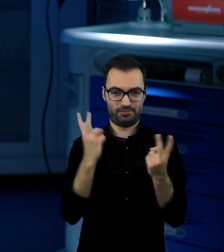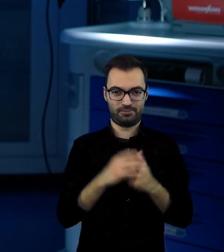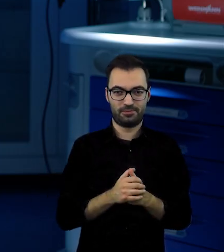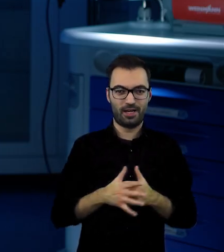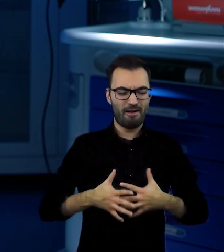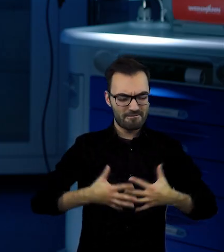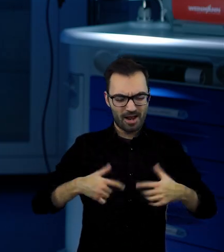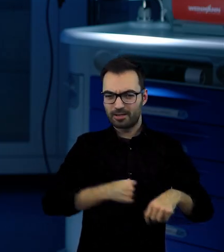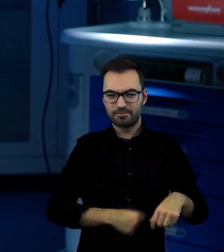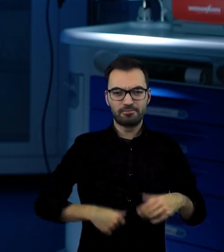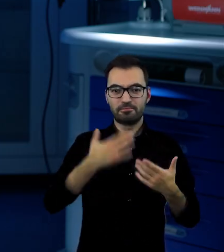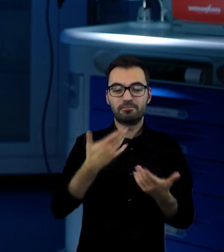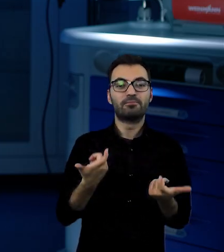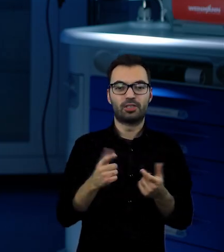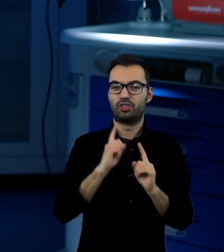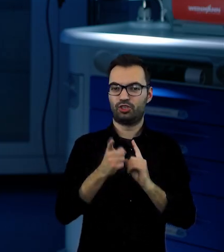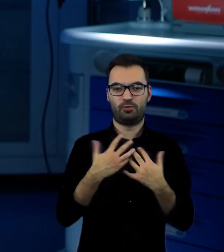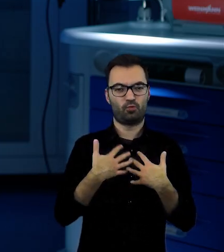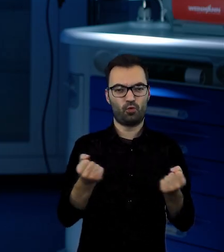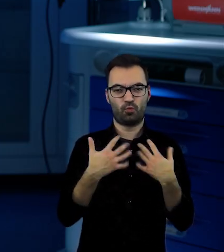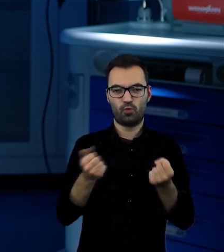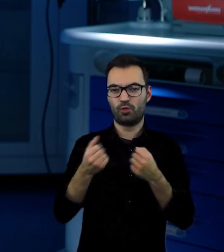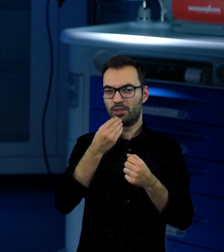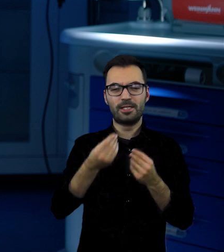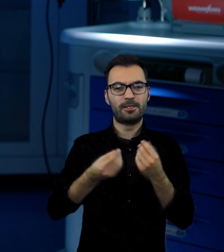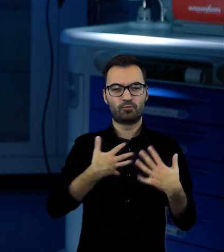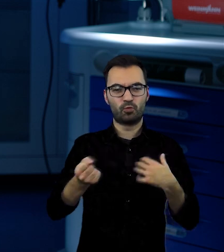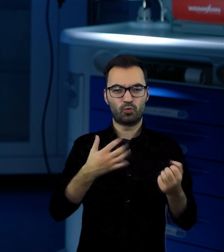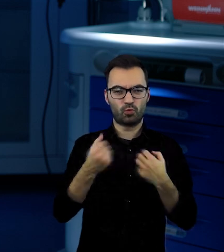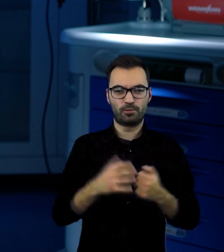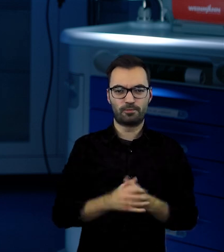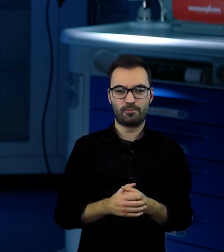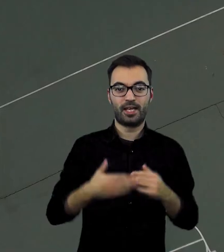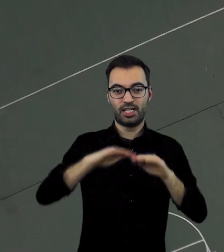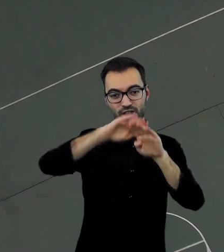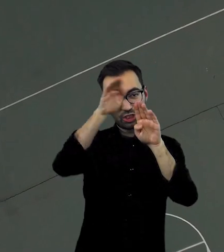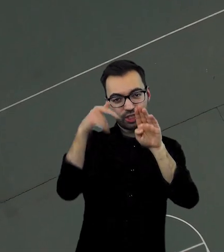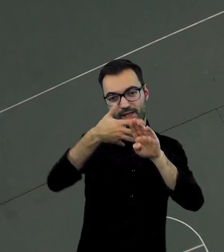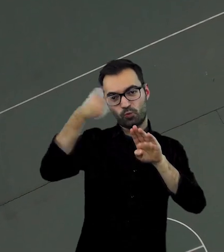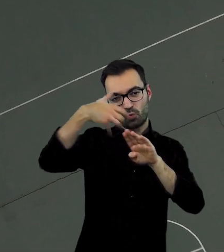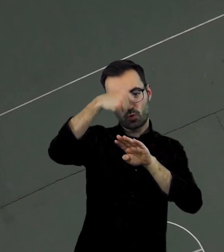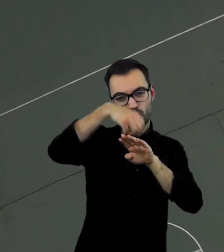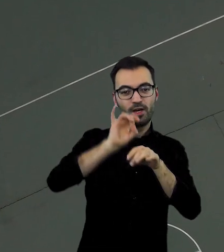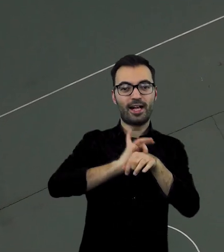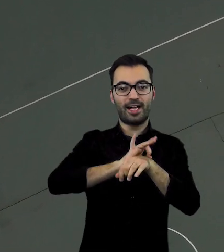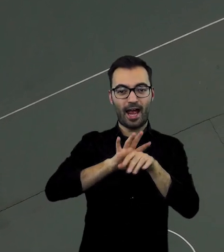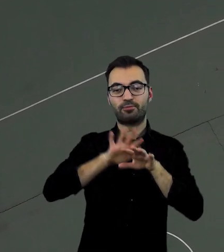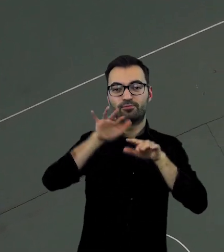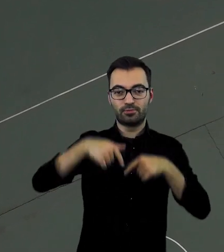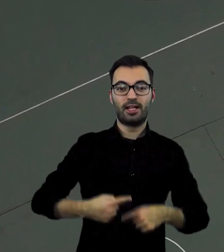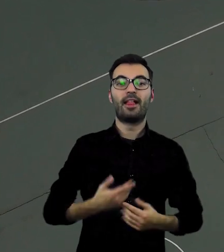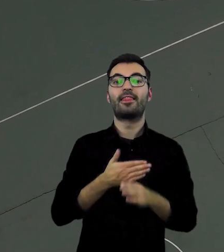człowieka może sięgać 400 metrów kwadratowych. To niemal tyle, ile zajmuje boisko do koszykówki. Tak